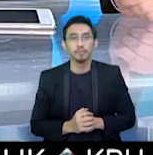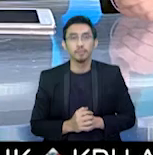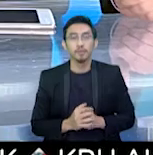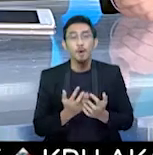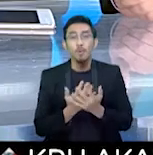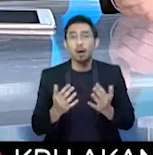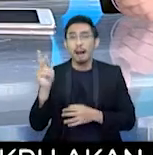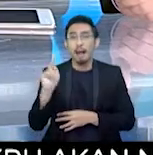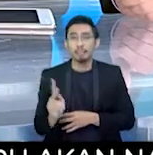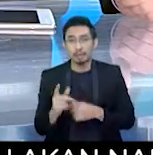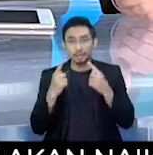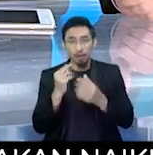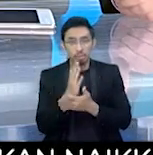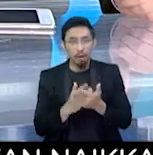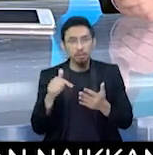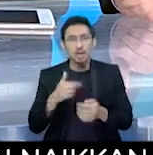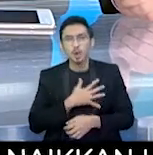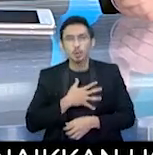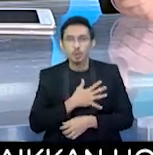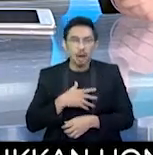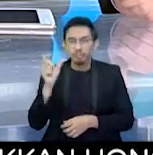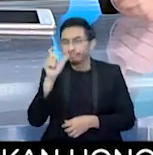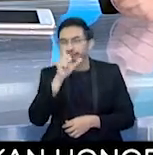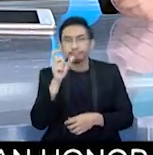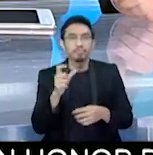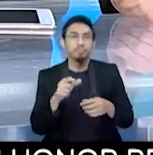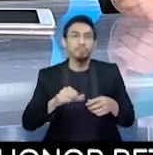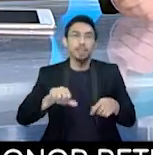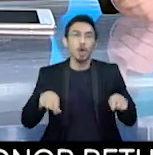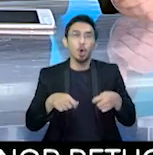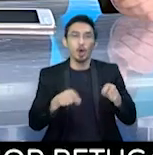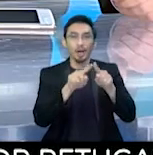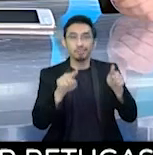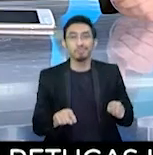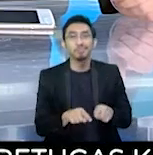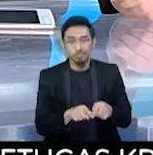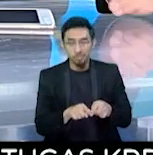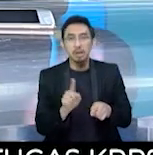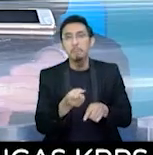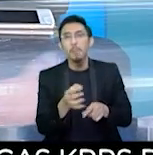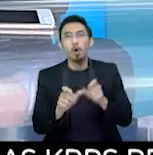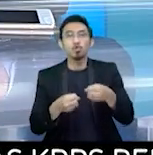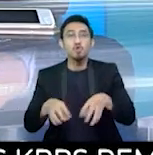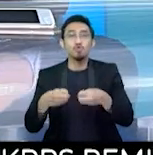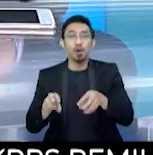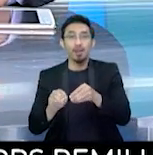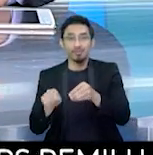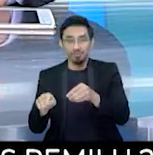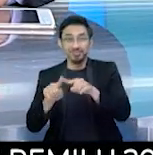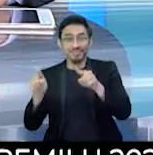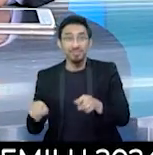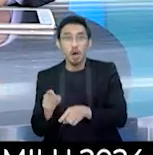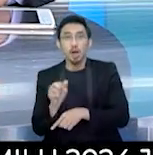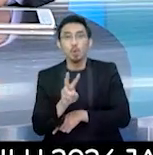Hai center itu warga di Klaten Jawa Tengah saat ini kesulitan mendapatkan stok minyak goreng kemasan hanya sejumlah pedagang menjual minyak goreng